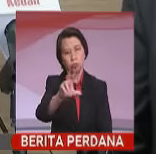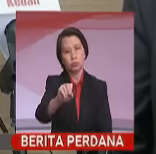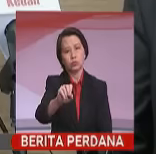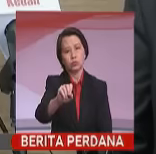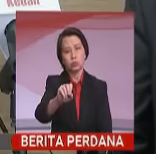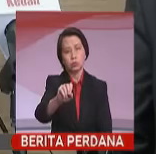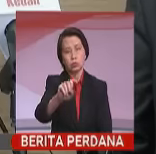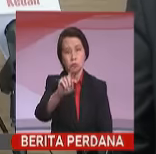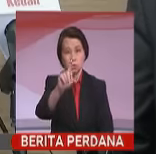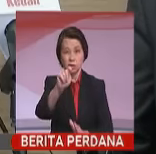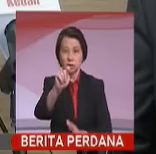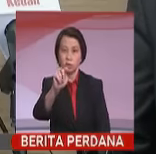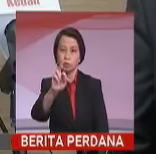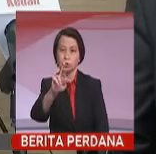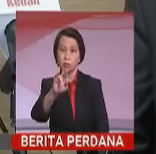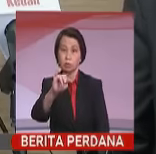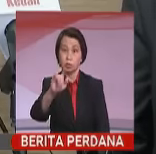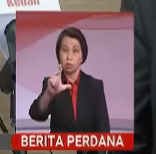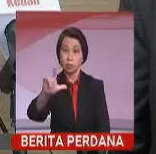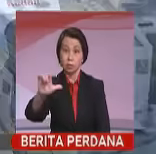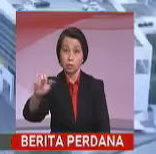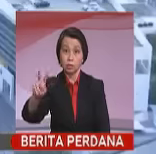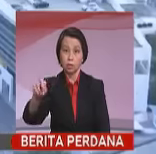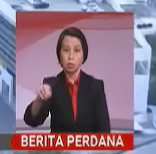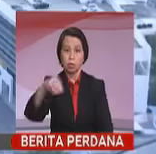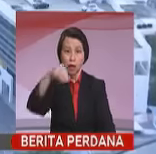RM43 trilion tersimpan di bawah bumi kita.